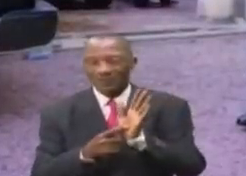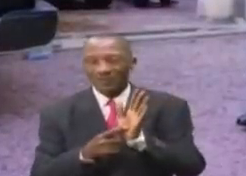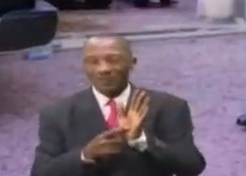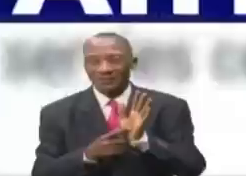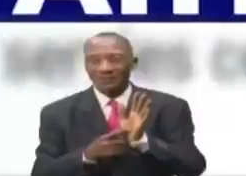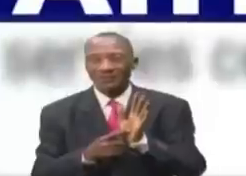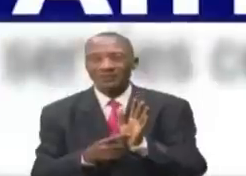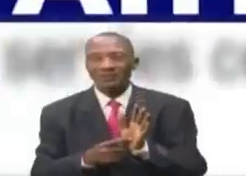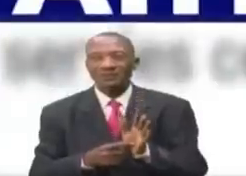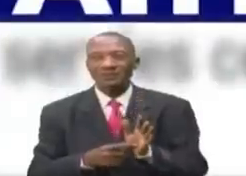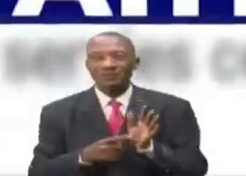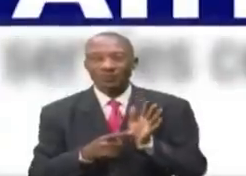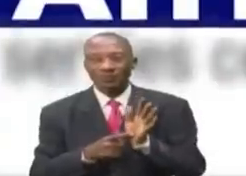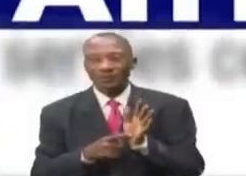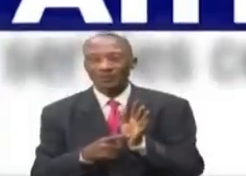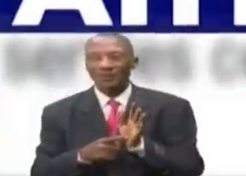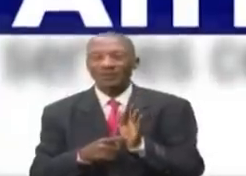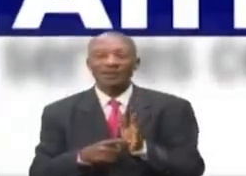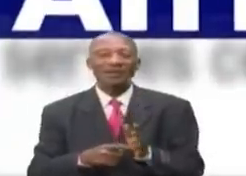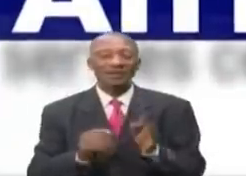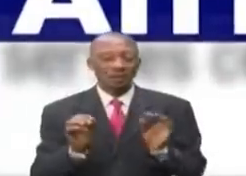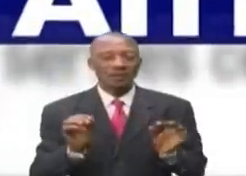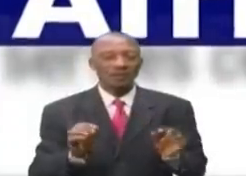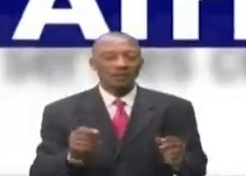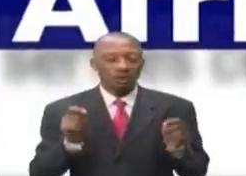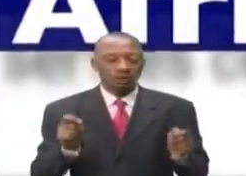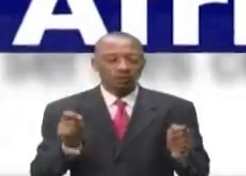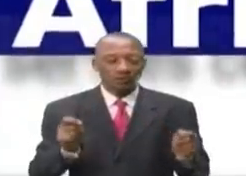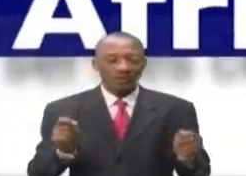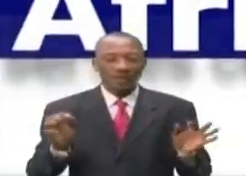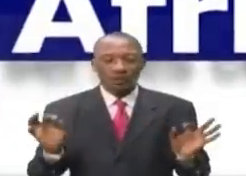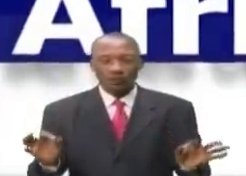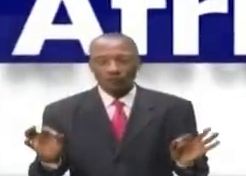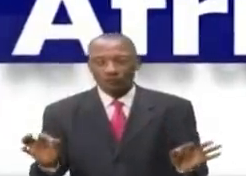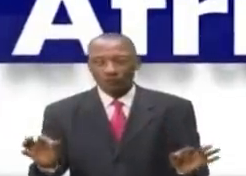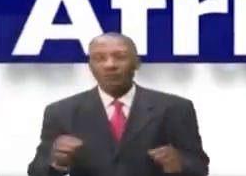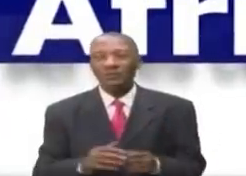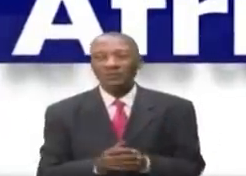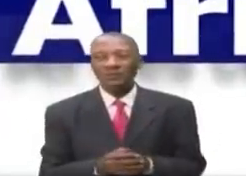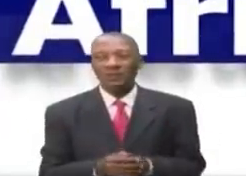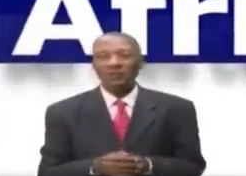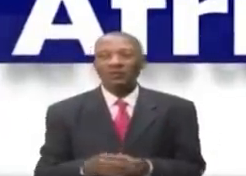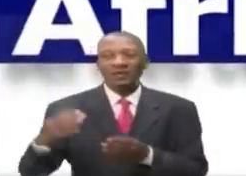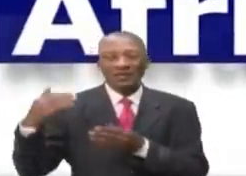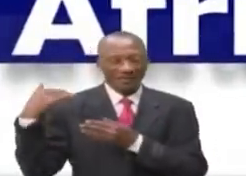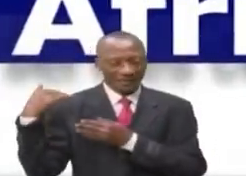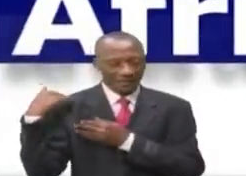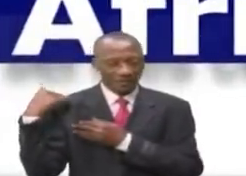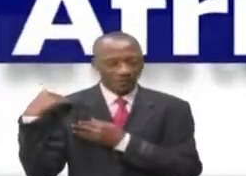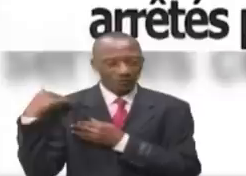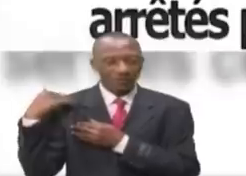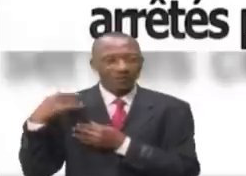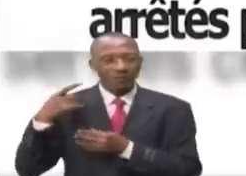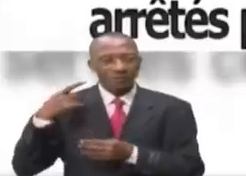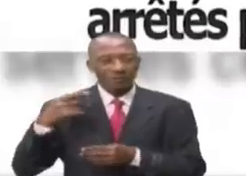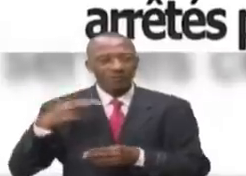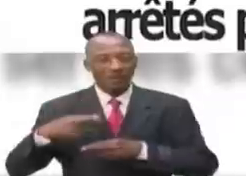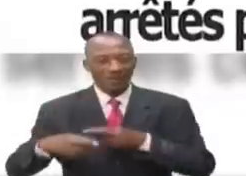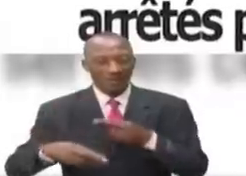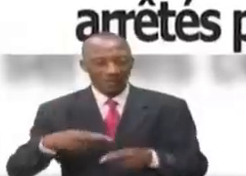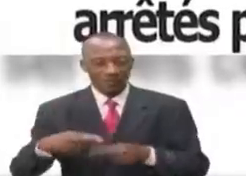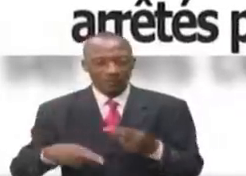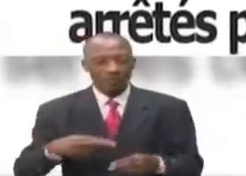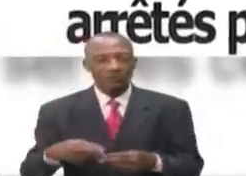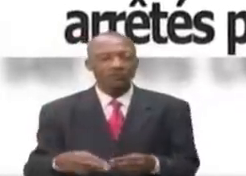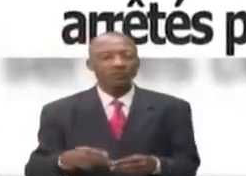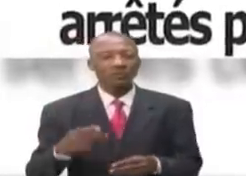titre Africa News. C'est un joli coup de filet de l'autorité de régulation de la sous-traitance dans le secteur